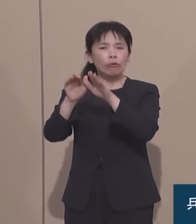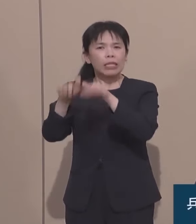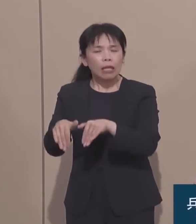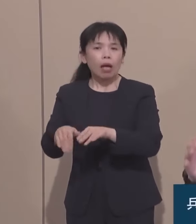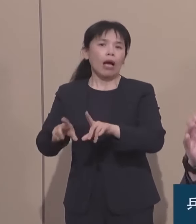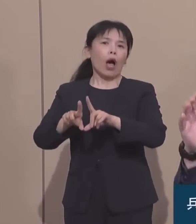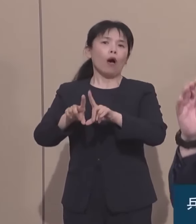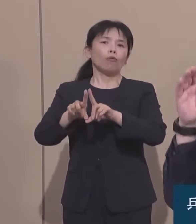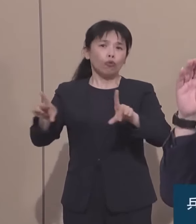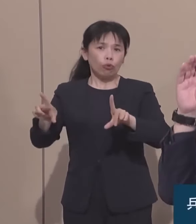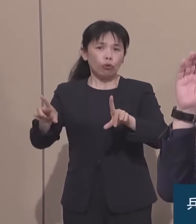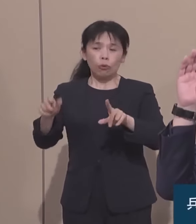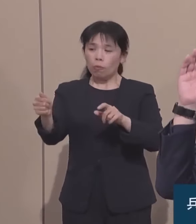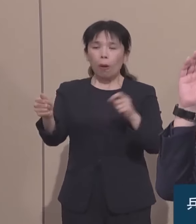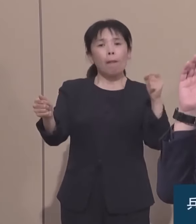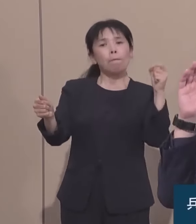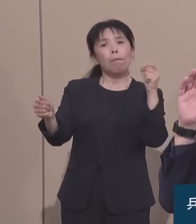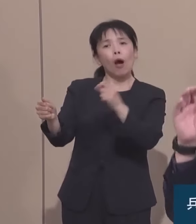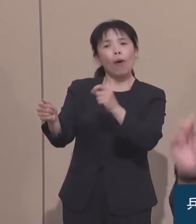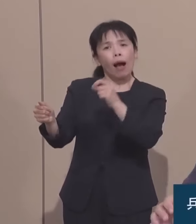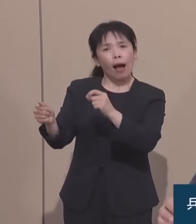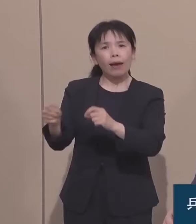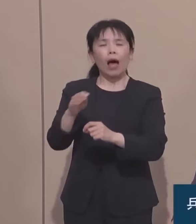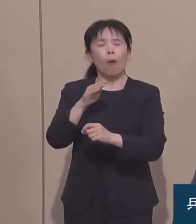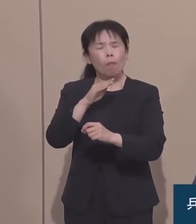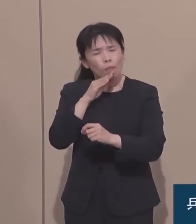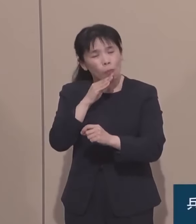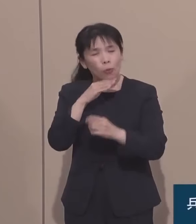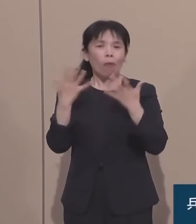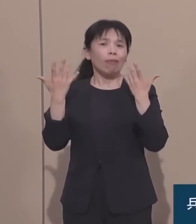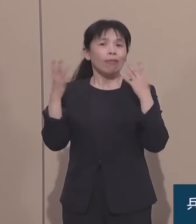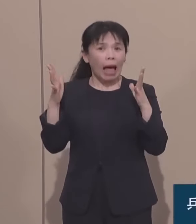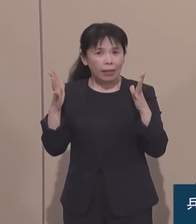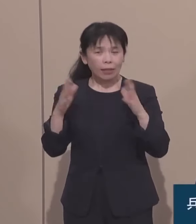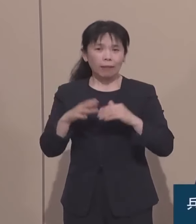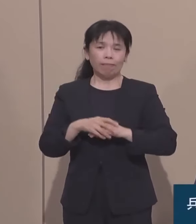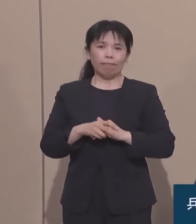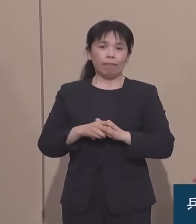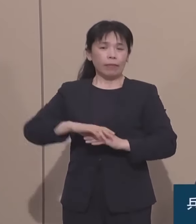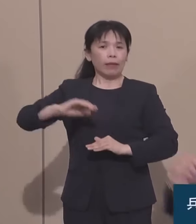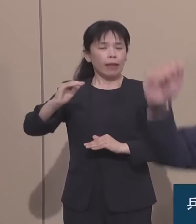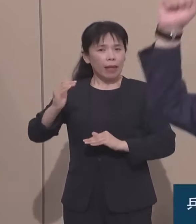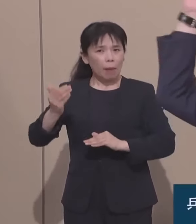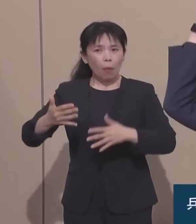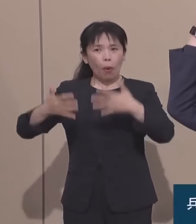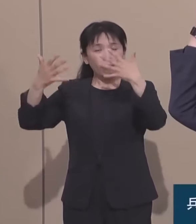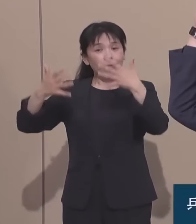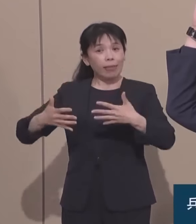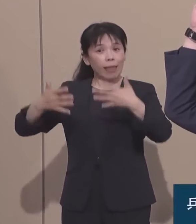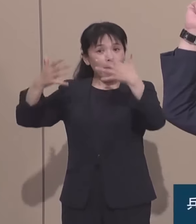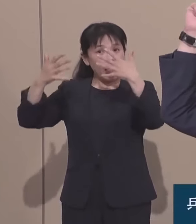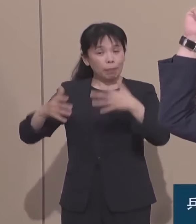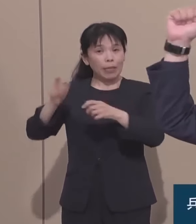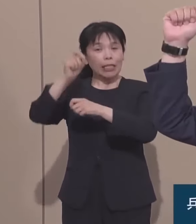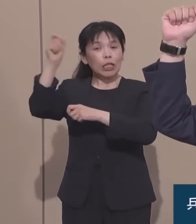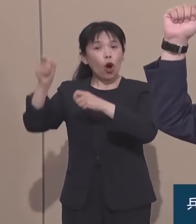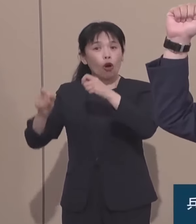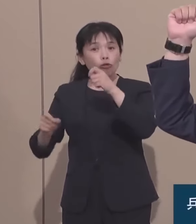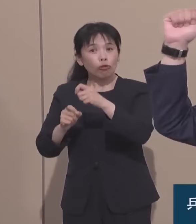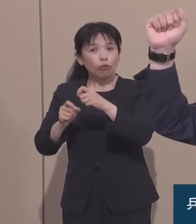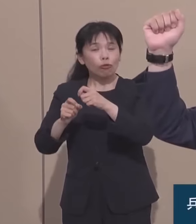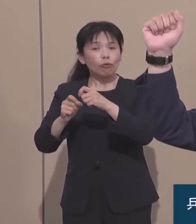よパワ腹なんて元々なかったんだからでもテレビ局は一段振り上げた